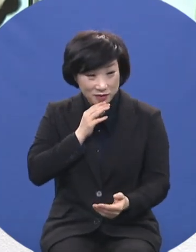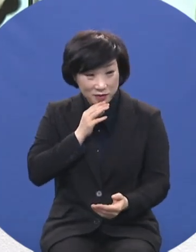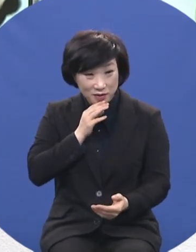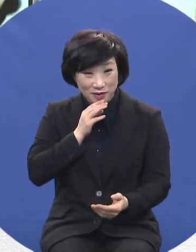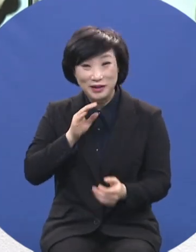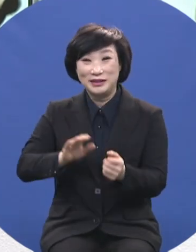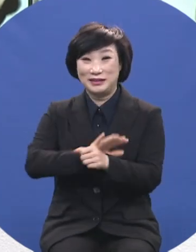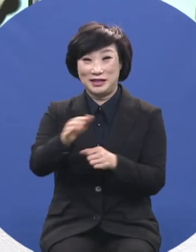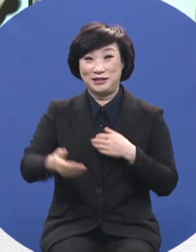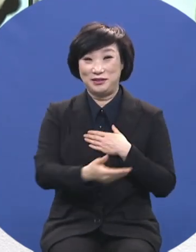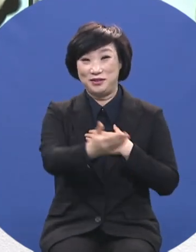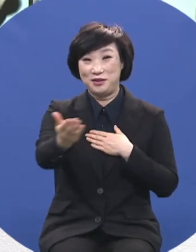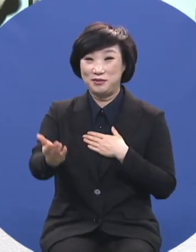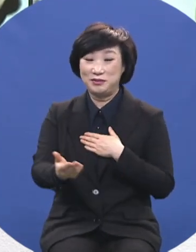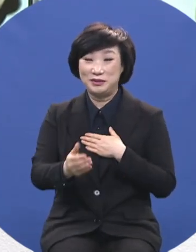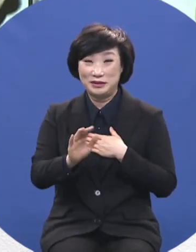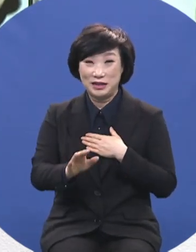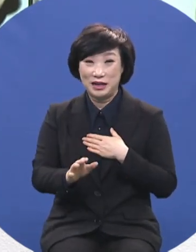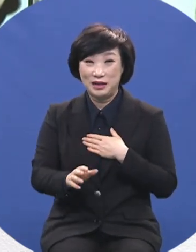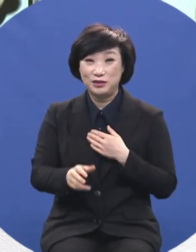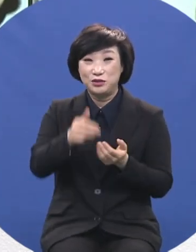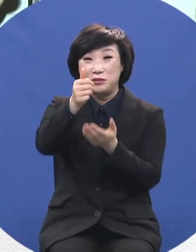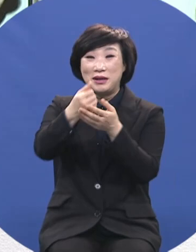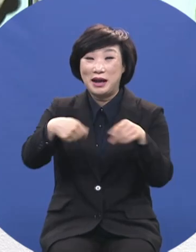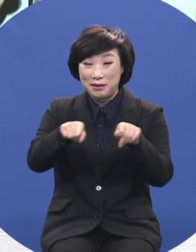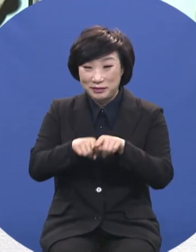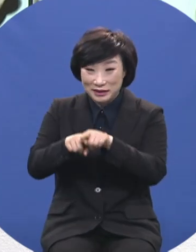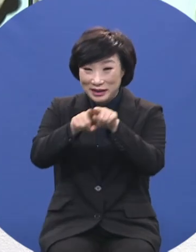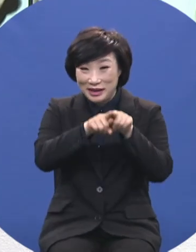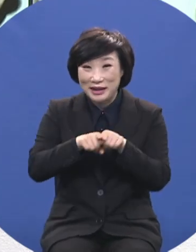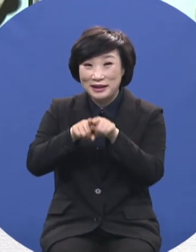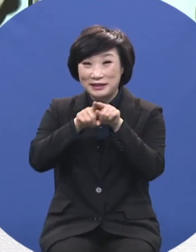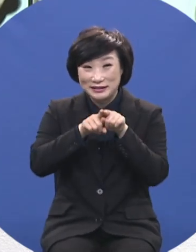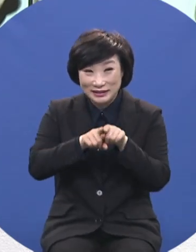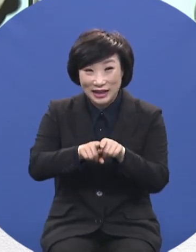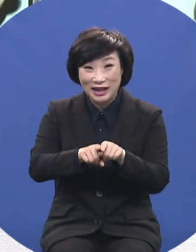사랑하는 여러분, 주께서 함께하사